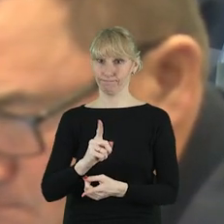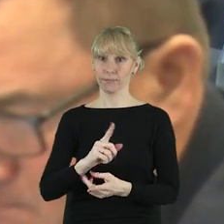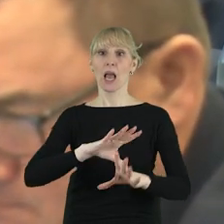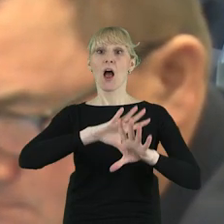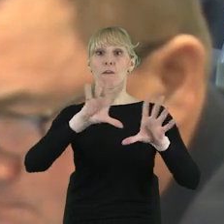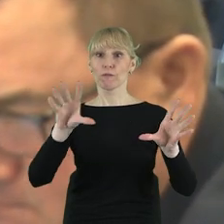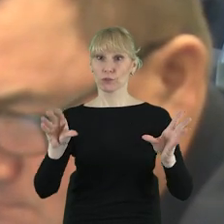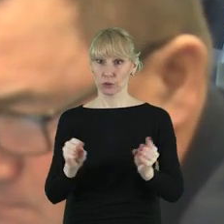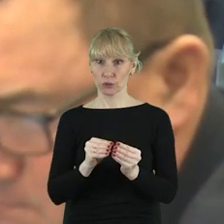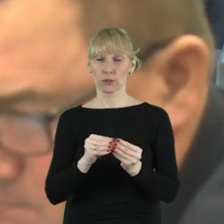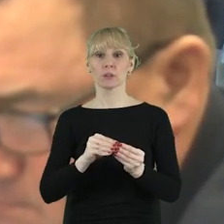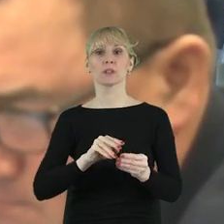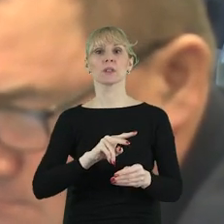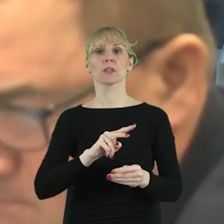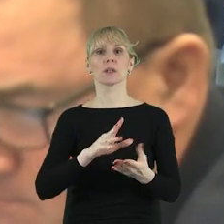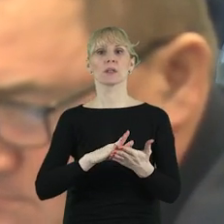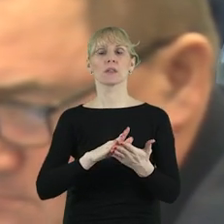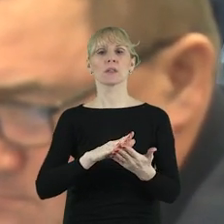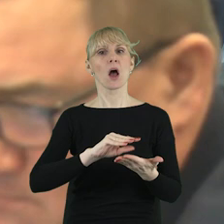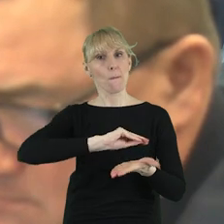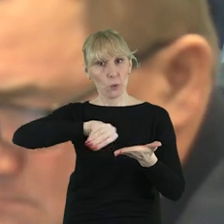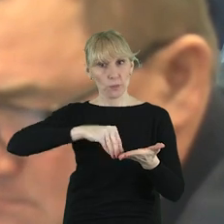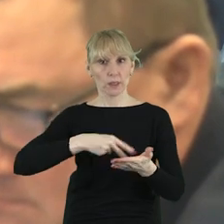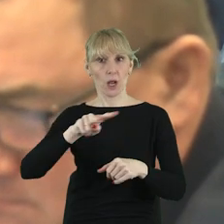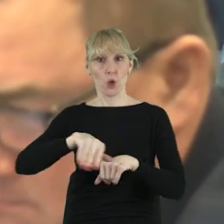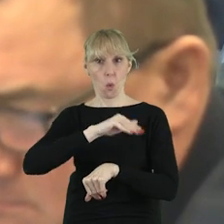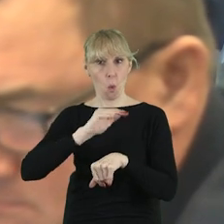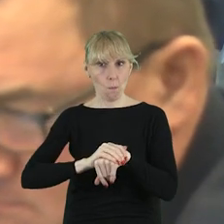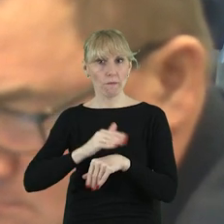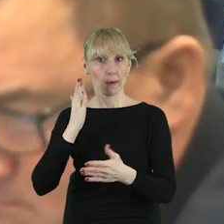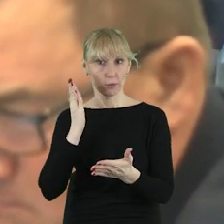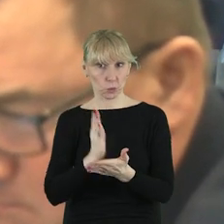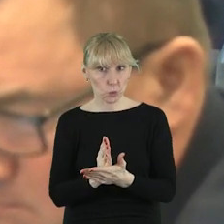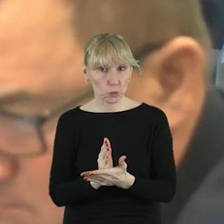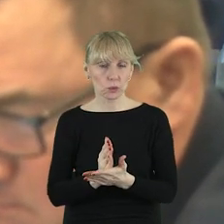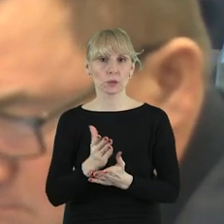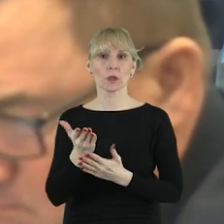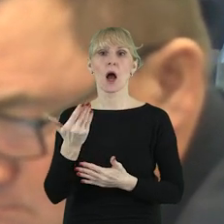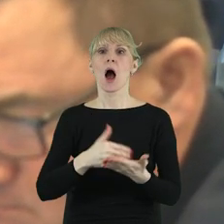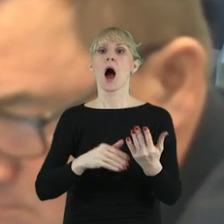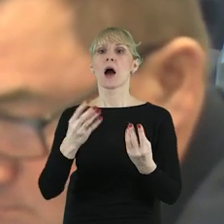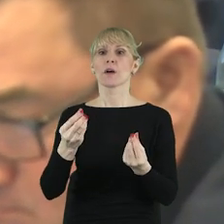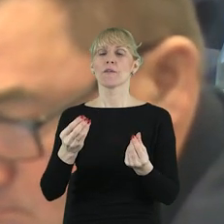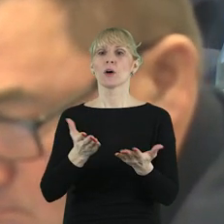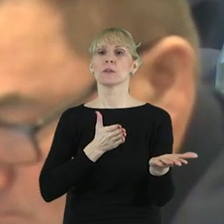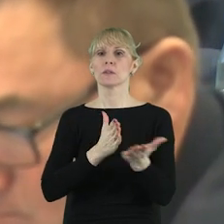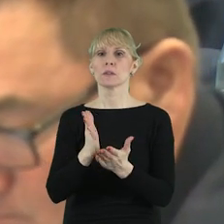Wszystkie podmioty podpisały umowę o przyznanie pomocy. Kwota